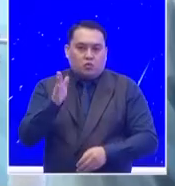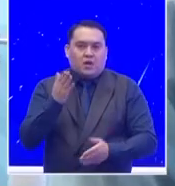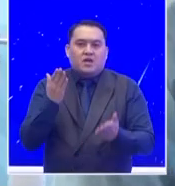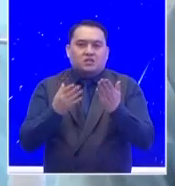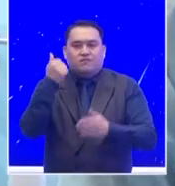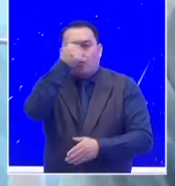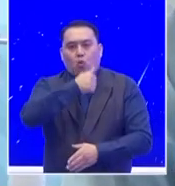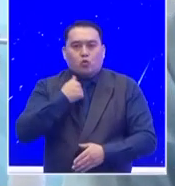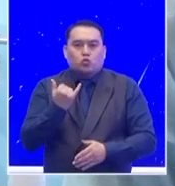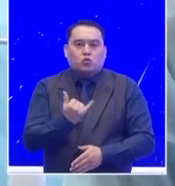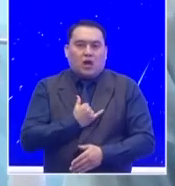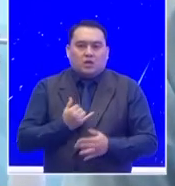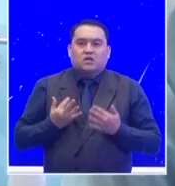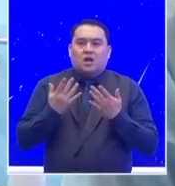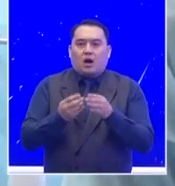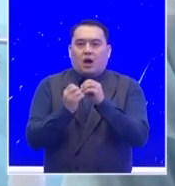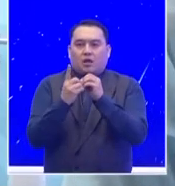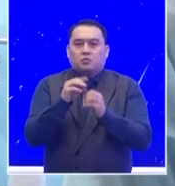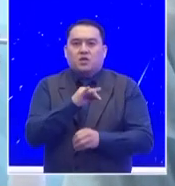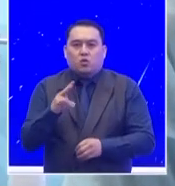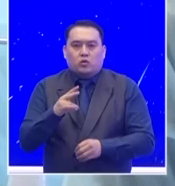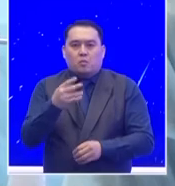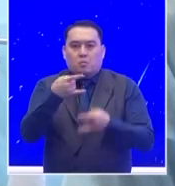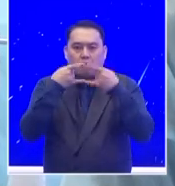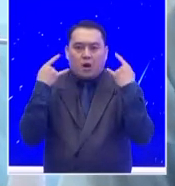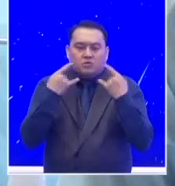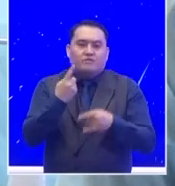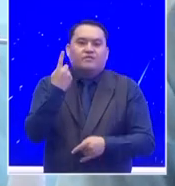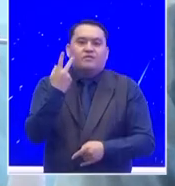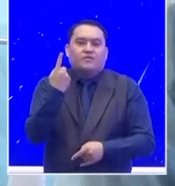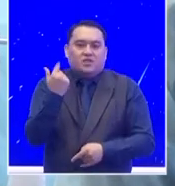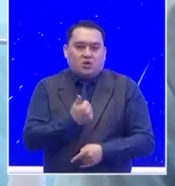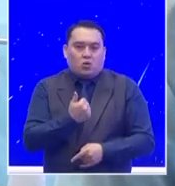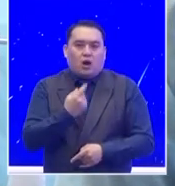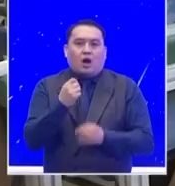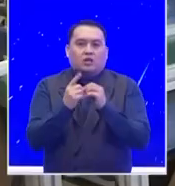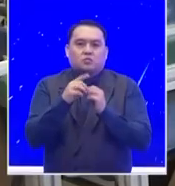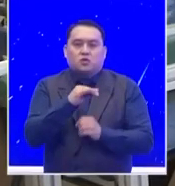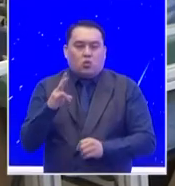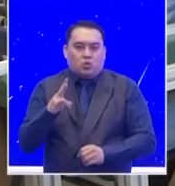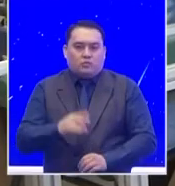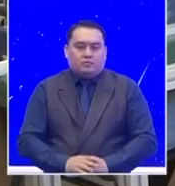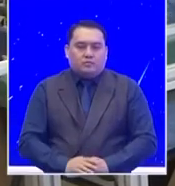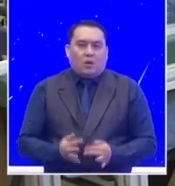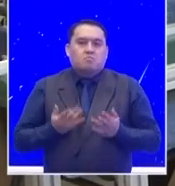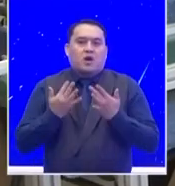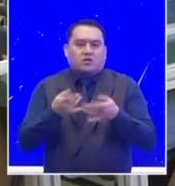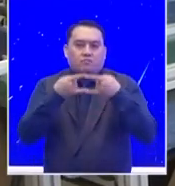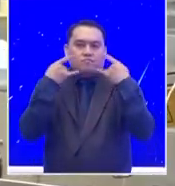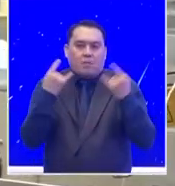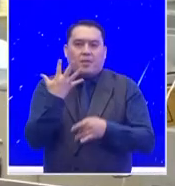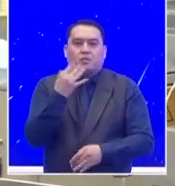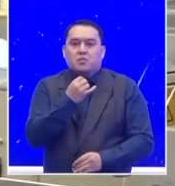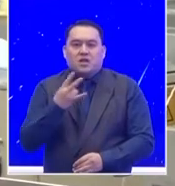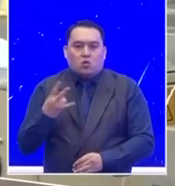год у нас требовалось 11 миллионов масок, сейчас в неделю требуется 11 миллионов. Всего потребность в масках 5